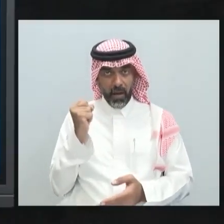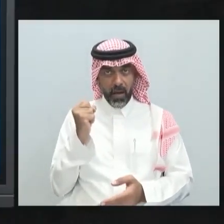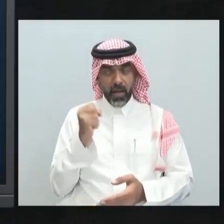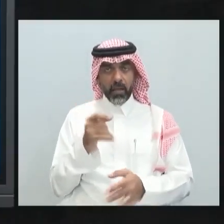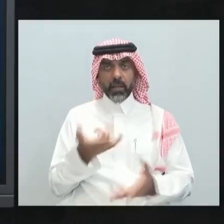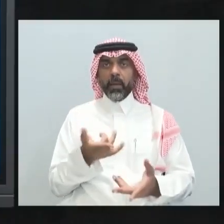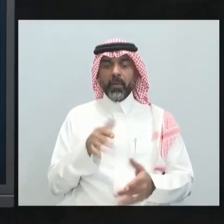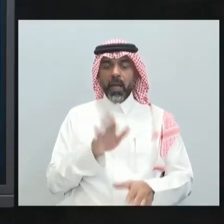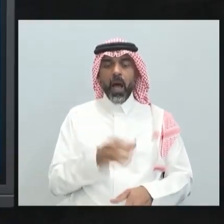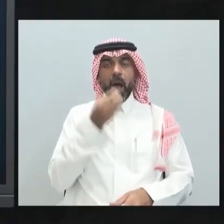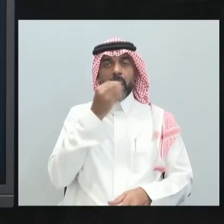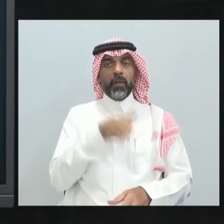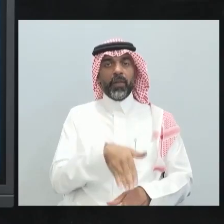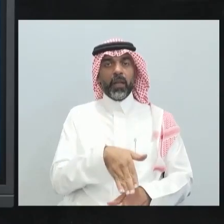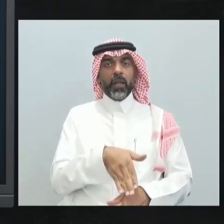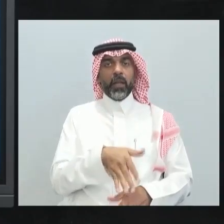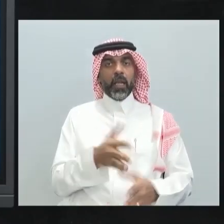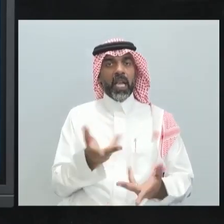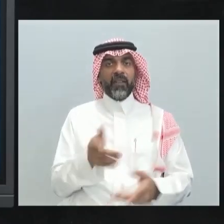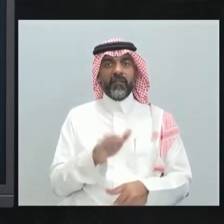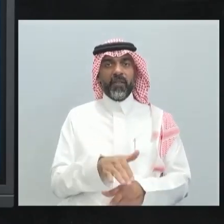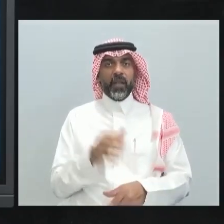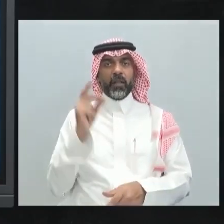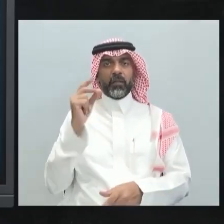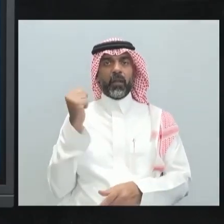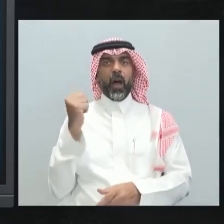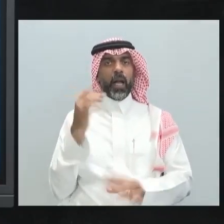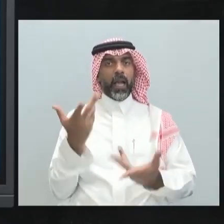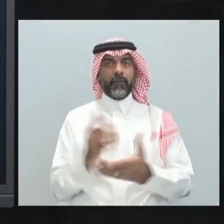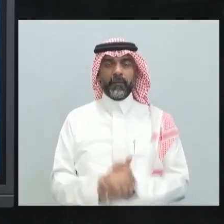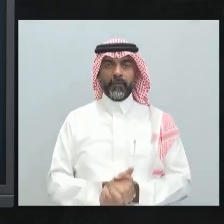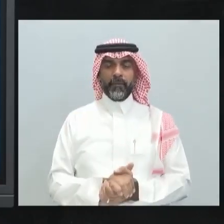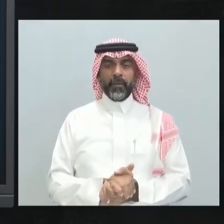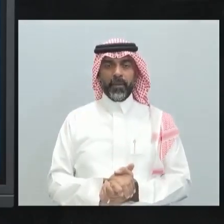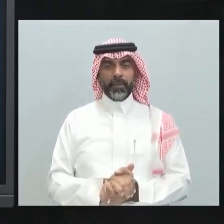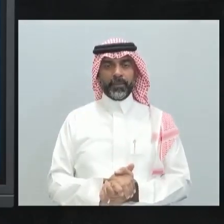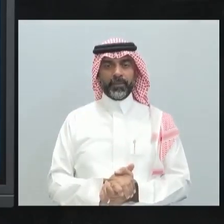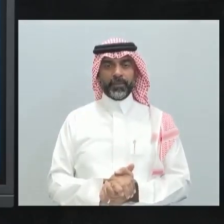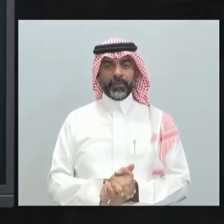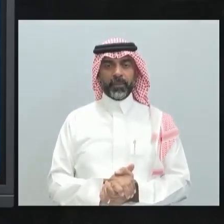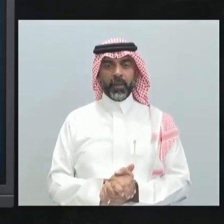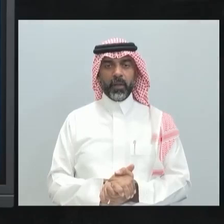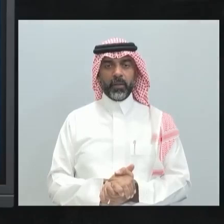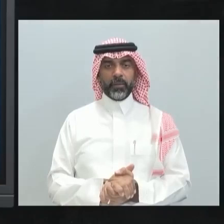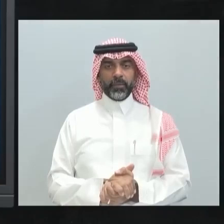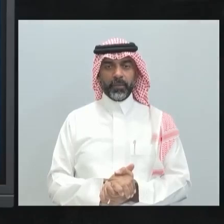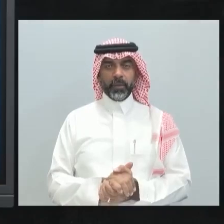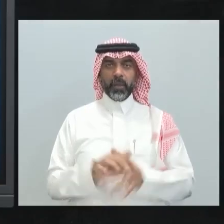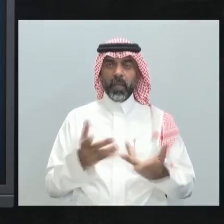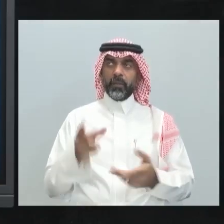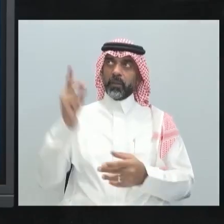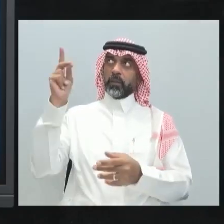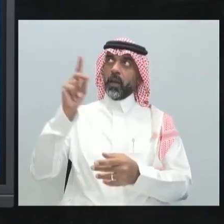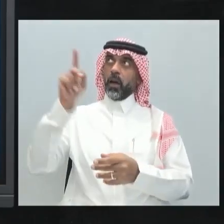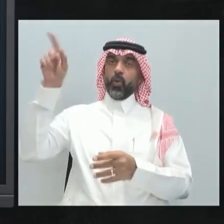للطاقه هو الشمس ولكن عندما نتغذى نحن نتغذى لنحصل على الطاقه اذا كيف لهذا هذه الطاقه التي اتت من الشمس